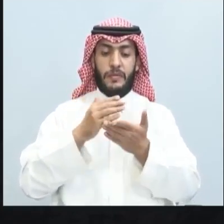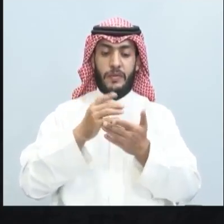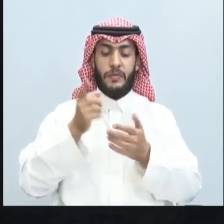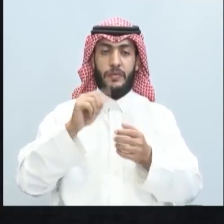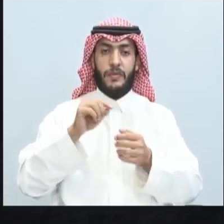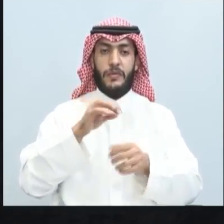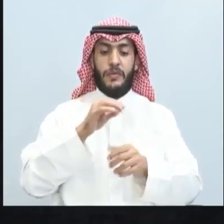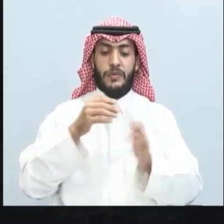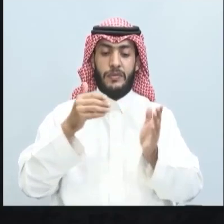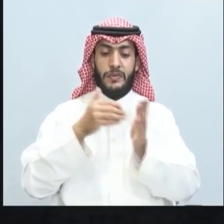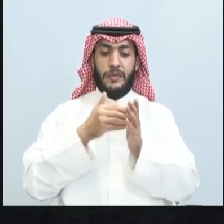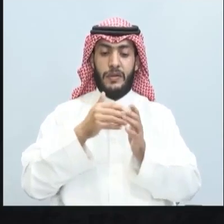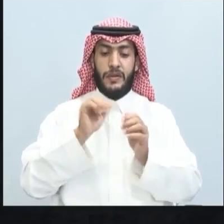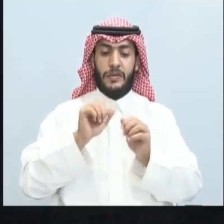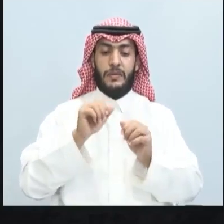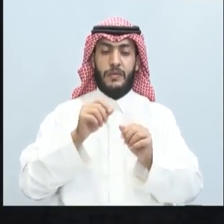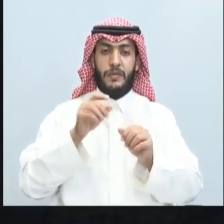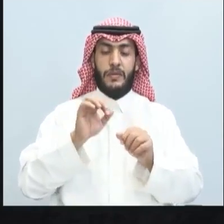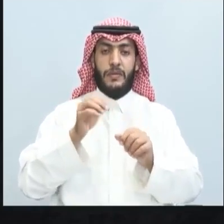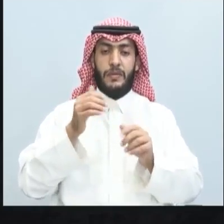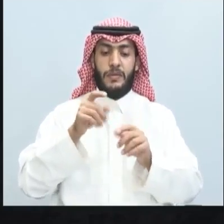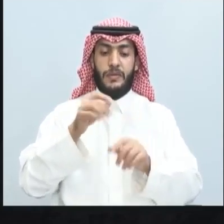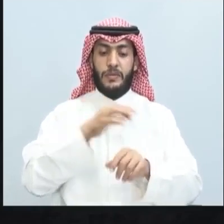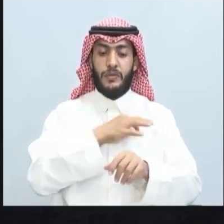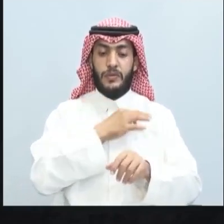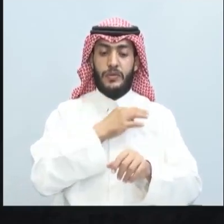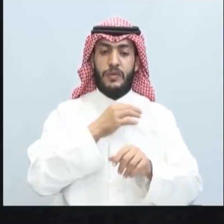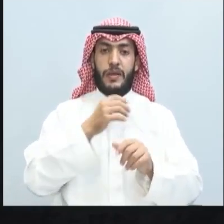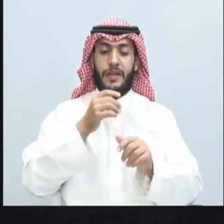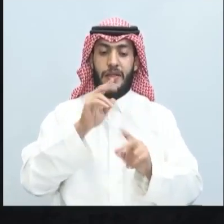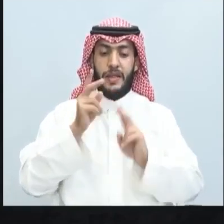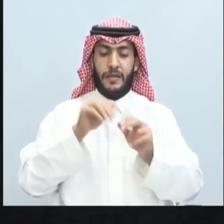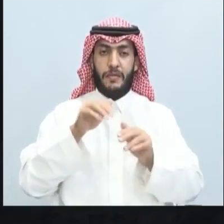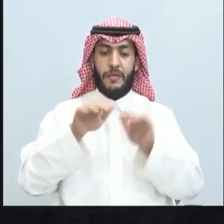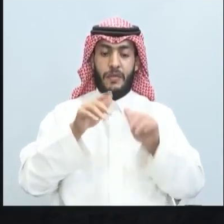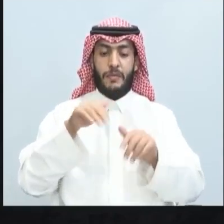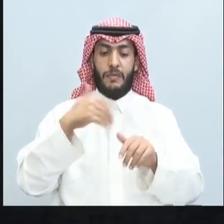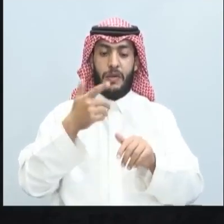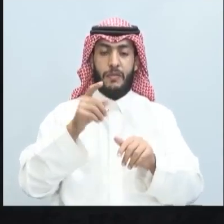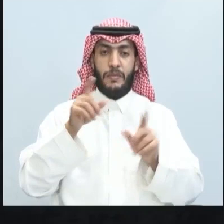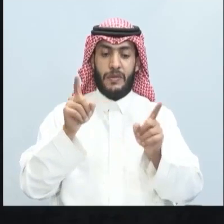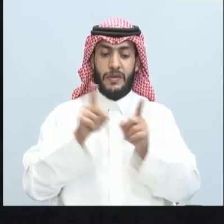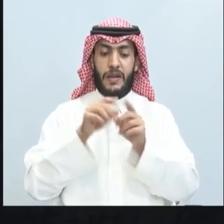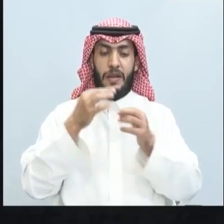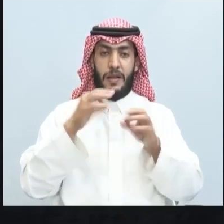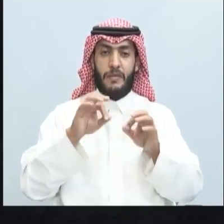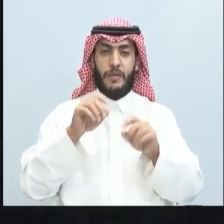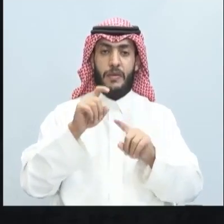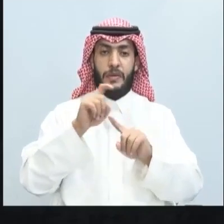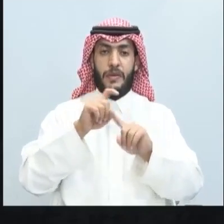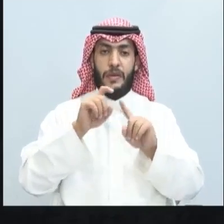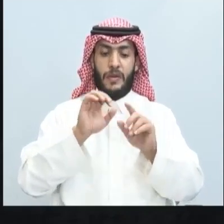العامل ونختم العوامل باذن الله اليوم كذلك تجربه التغير في موضع الاتزان ثم بعد ذلك ملخص لهذا الدرس بالكامل